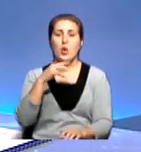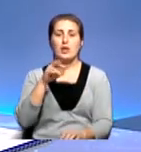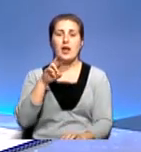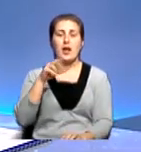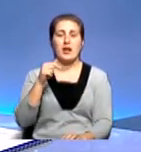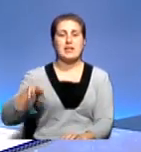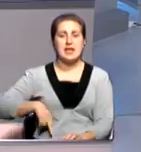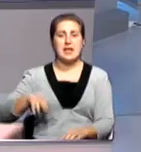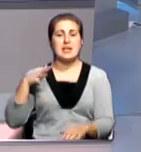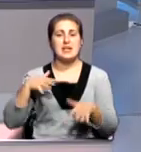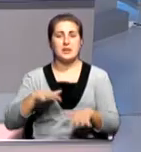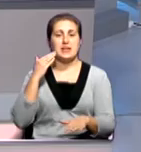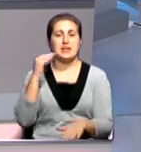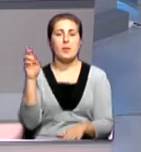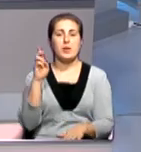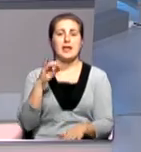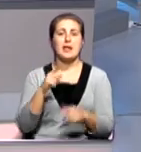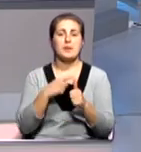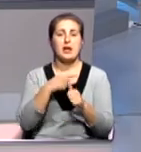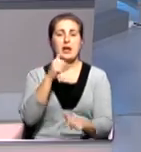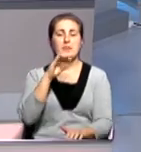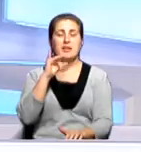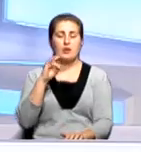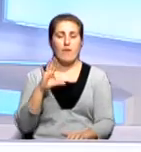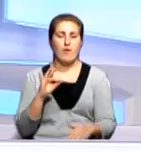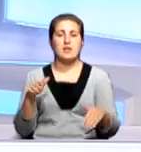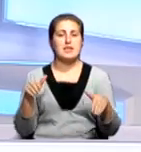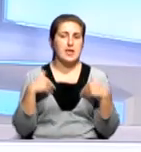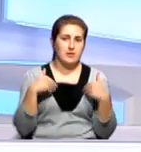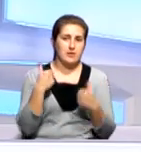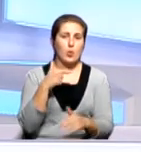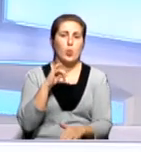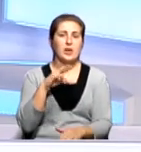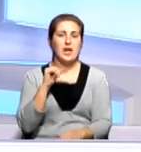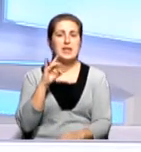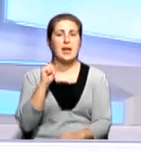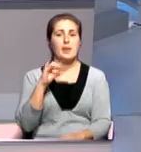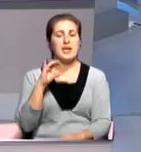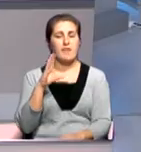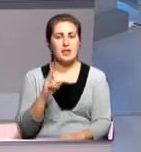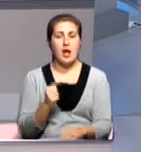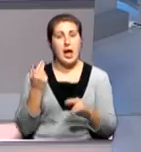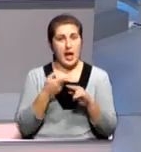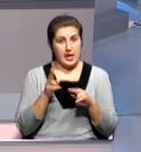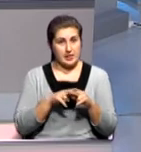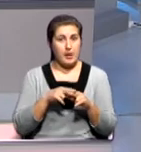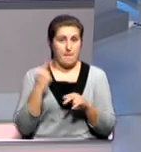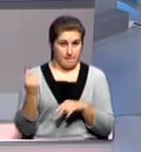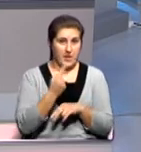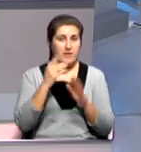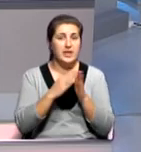ягьяева директор крымско-татарской библиотеки имени госпринского Здравствуйте Гульнара Сабрина так это первые книги